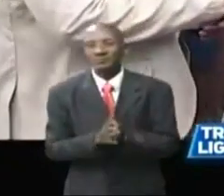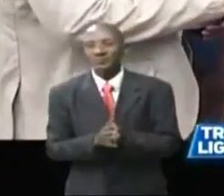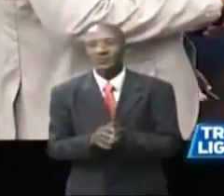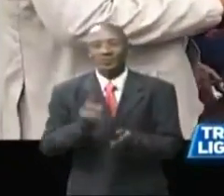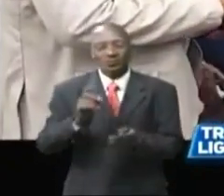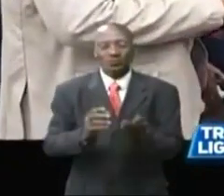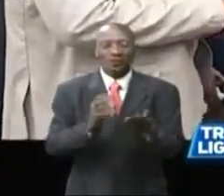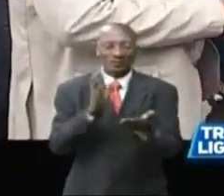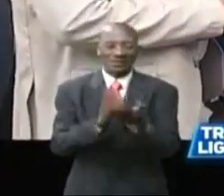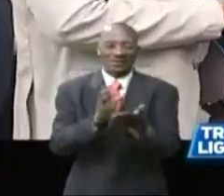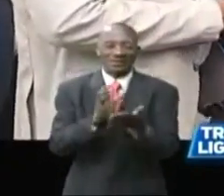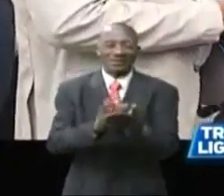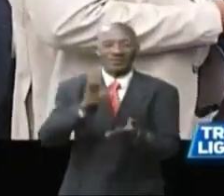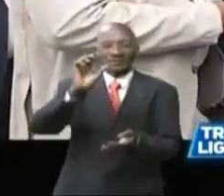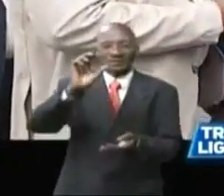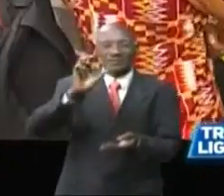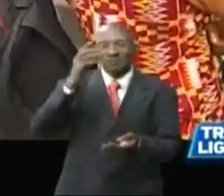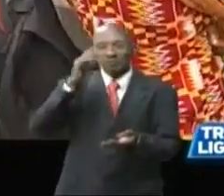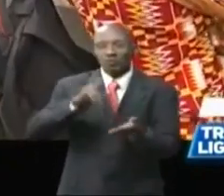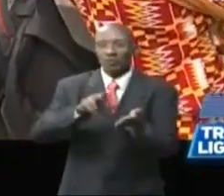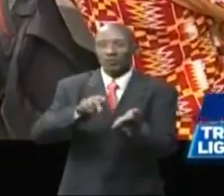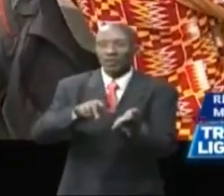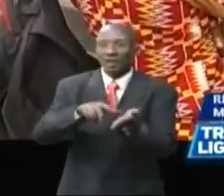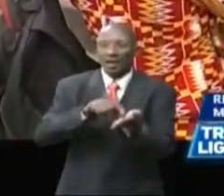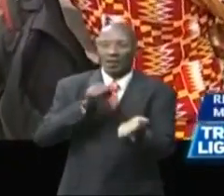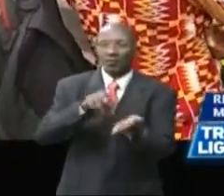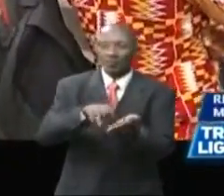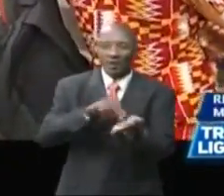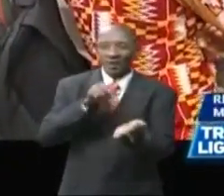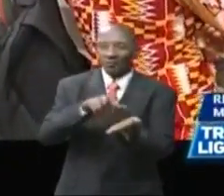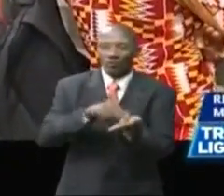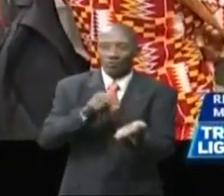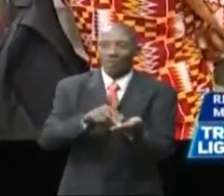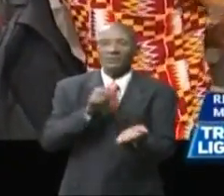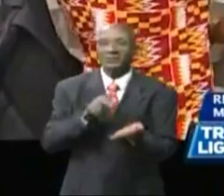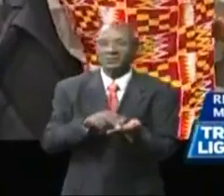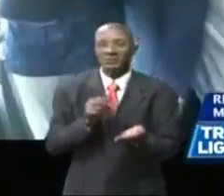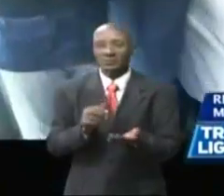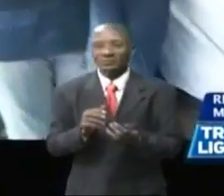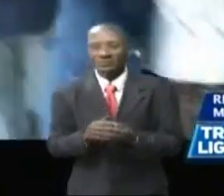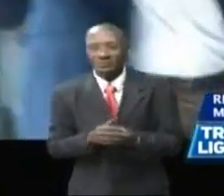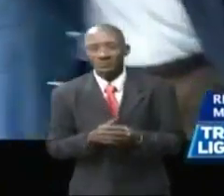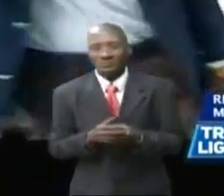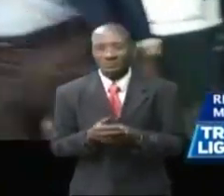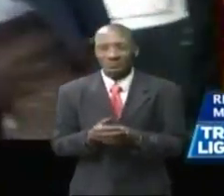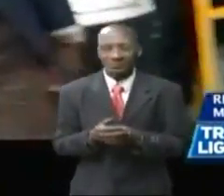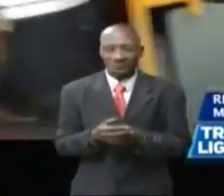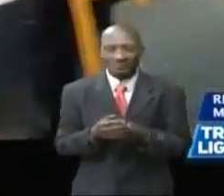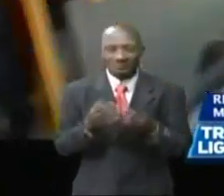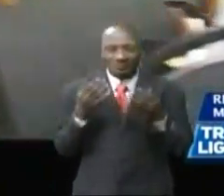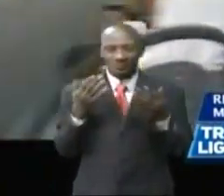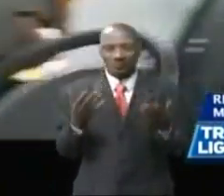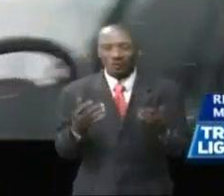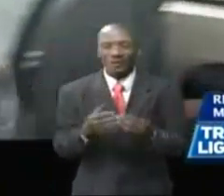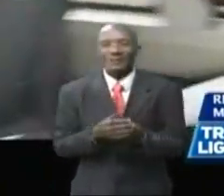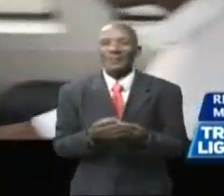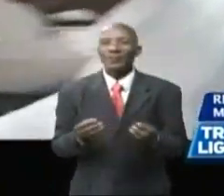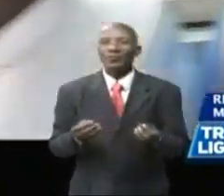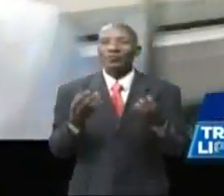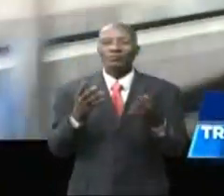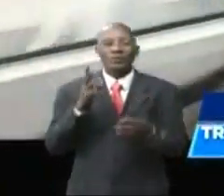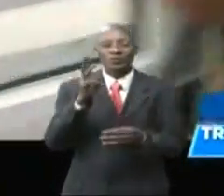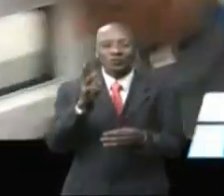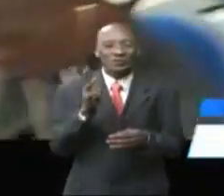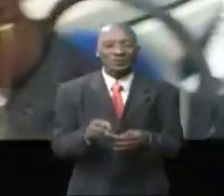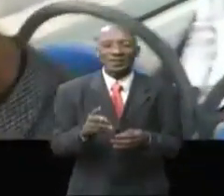pour accéder dans de bus Transacadémia au prix de 375 francs congolais la course en